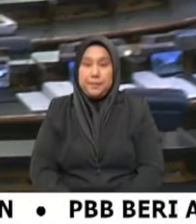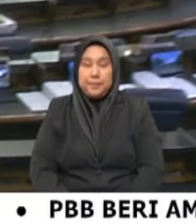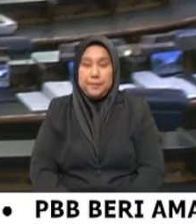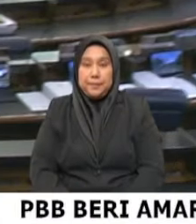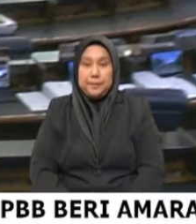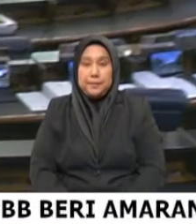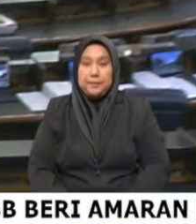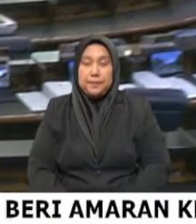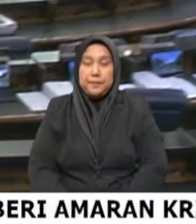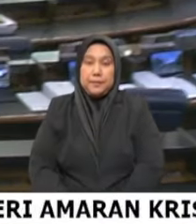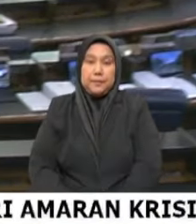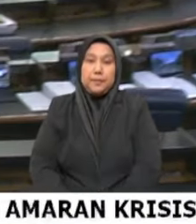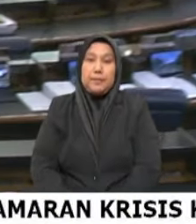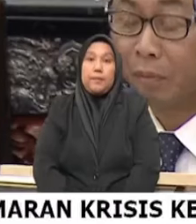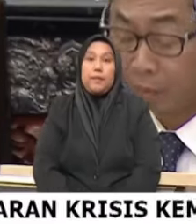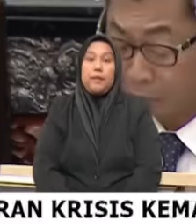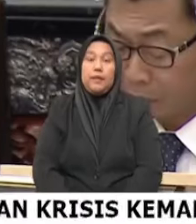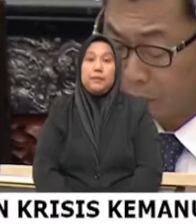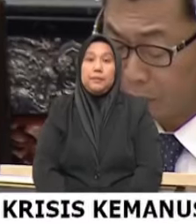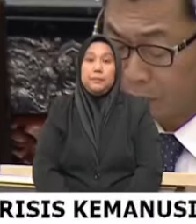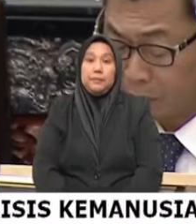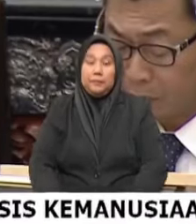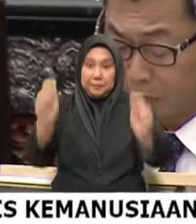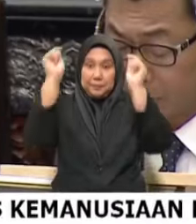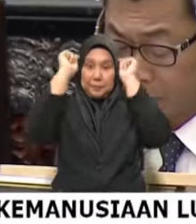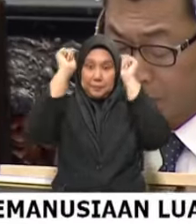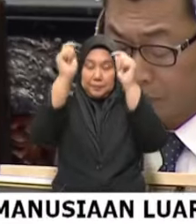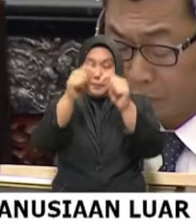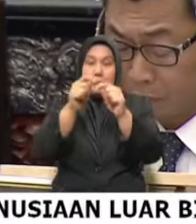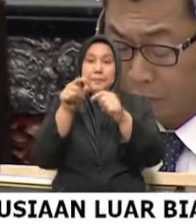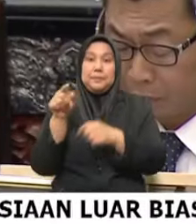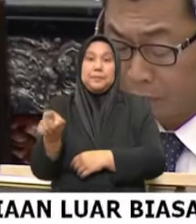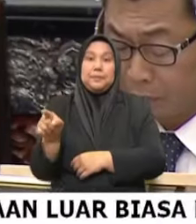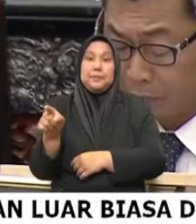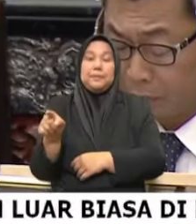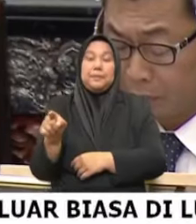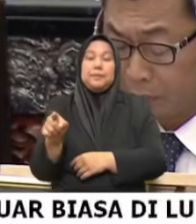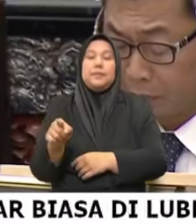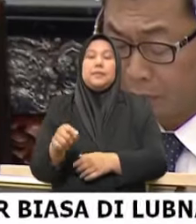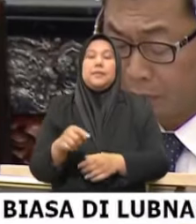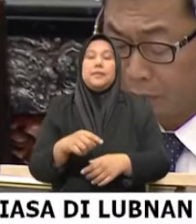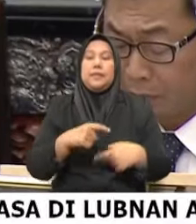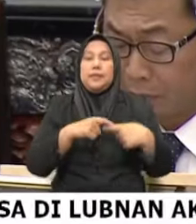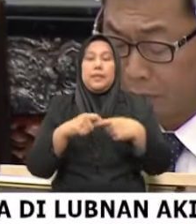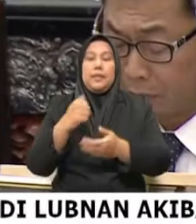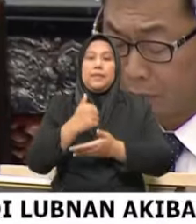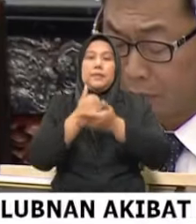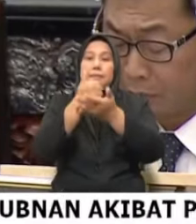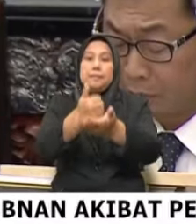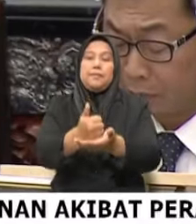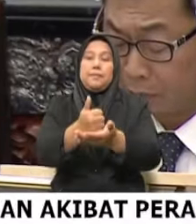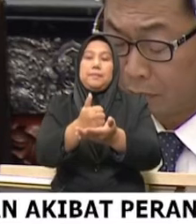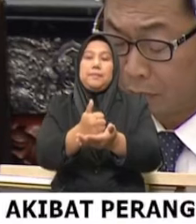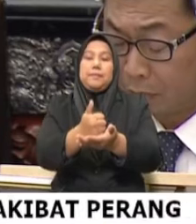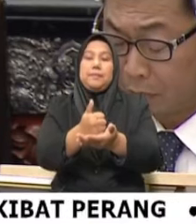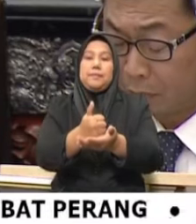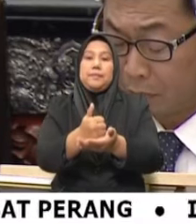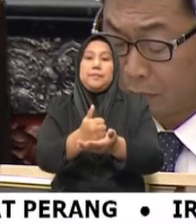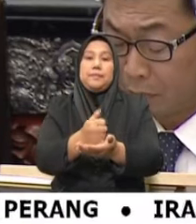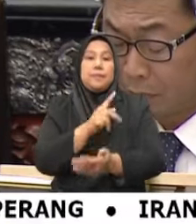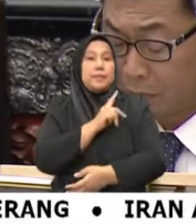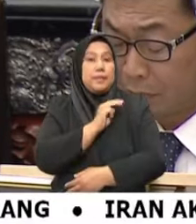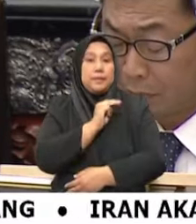Masih Yang Berhormat Termeloh, soalan yang diajukan adalah berkenaan dengan insentif. Secara spesifik, kementerian